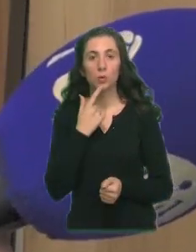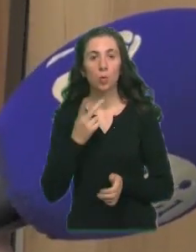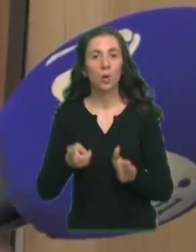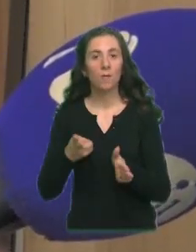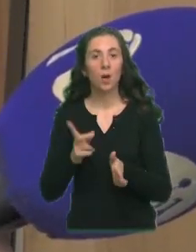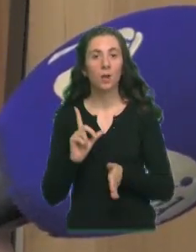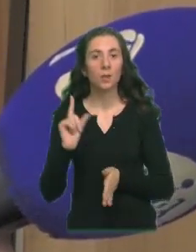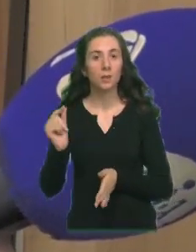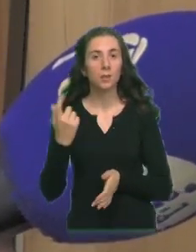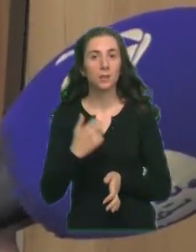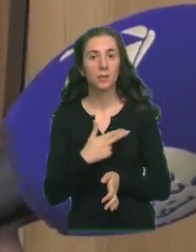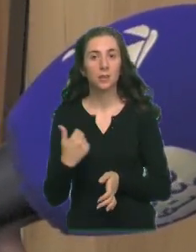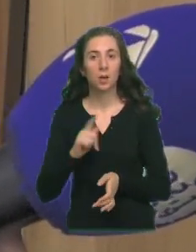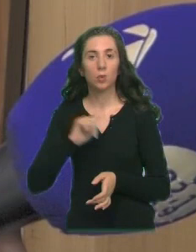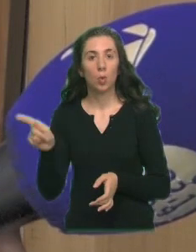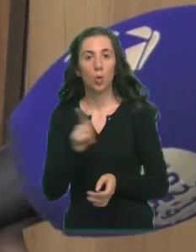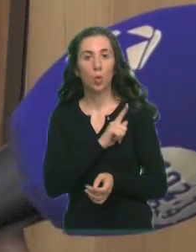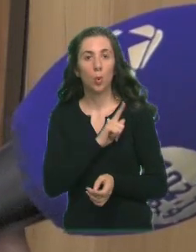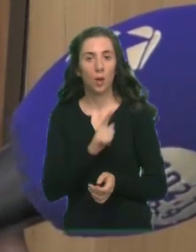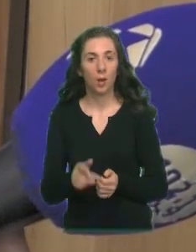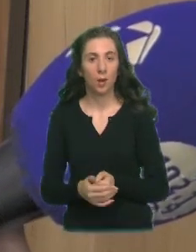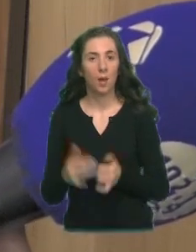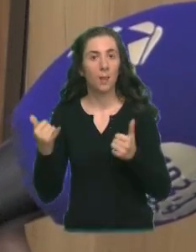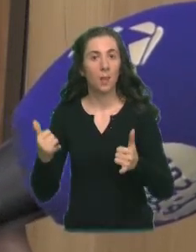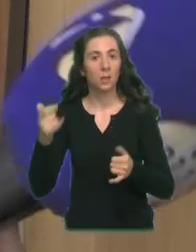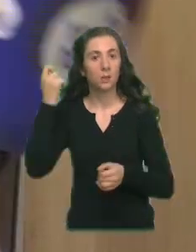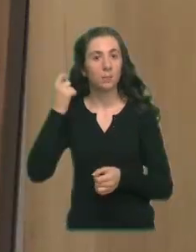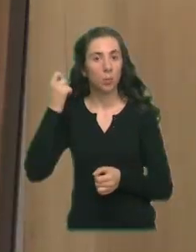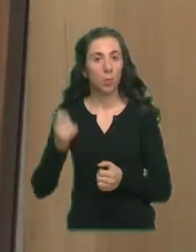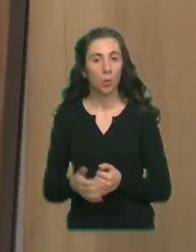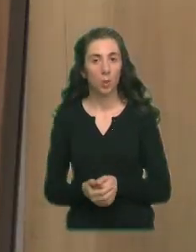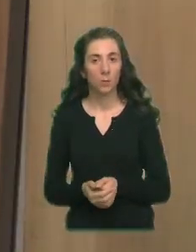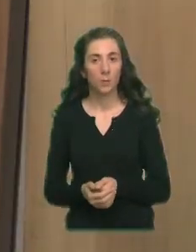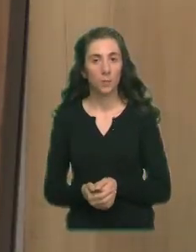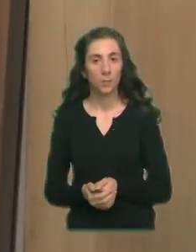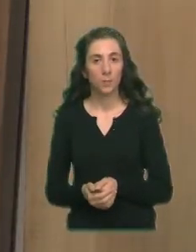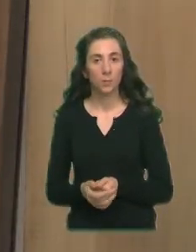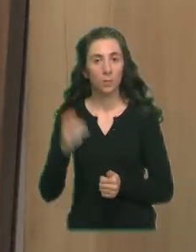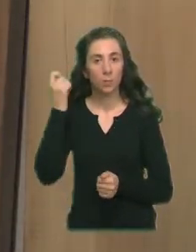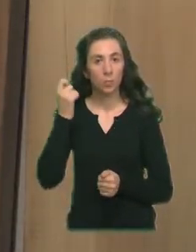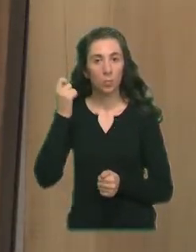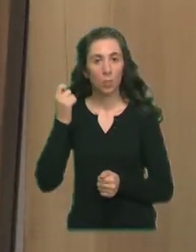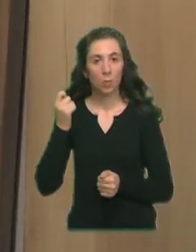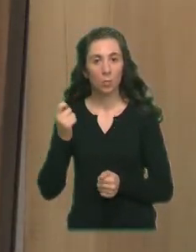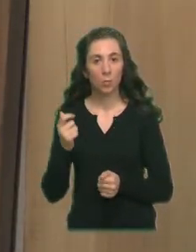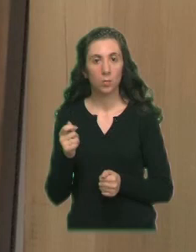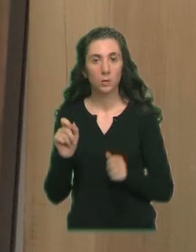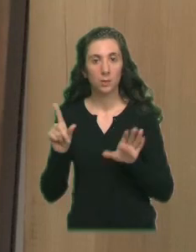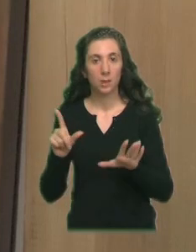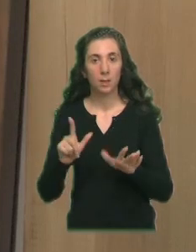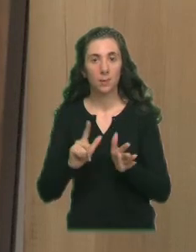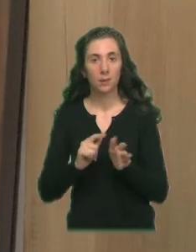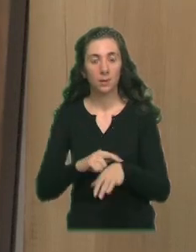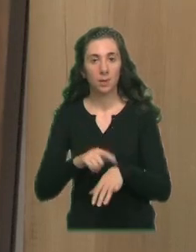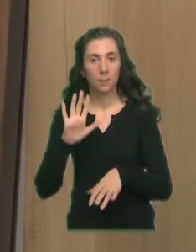Koji vlak ide iz Zagreba do Rijeke danas popodne? Popodne, u 17 sati i